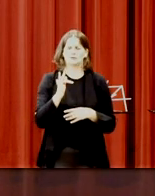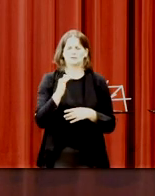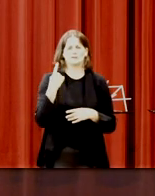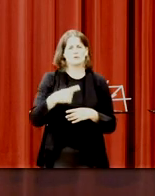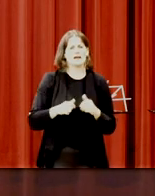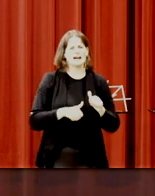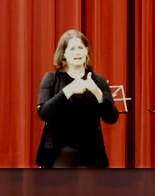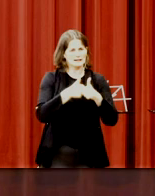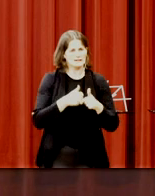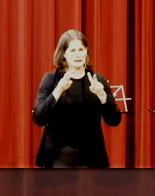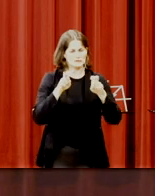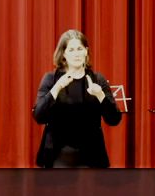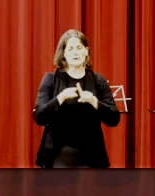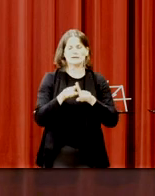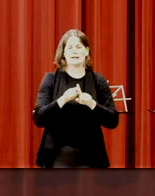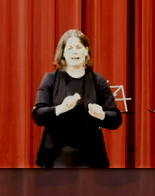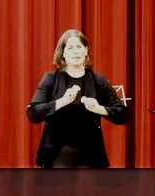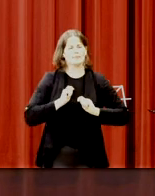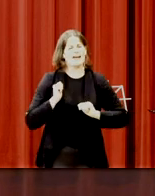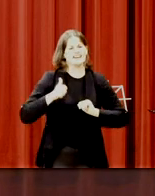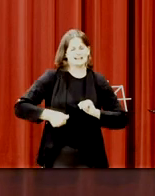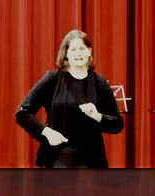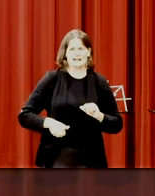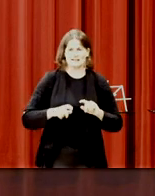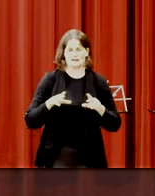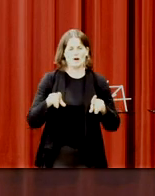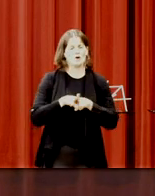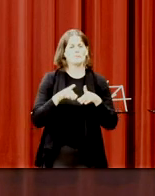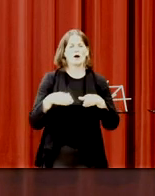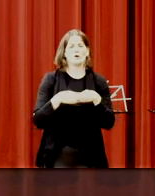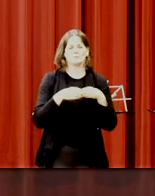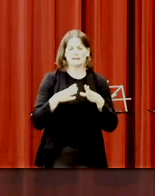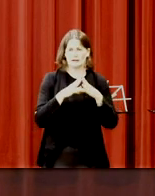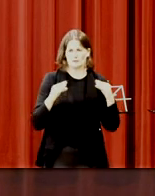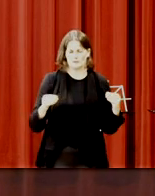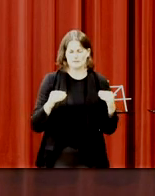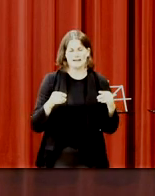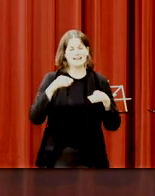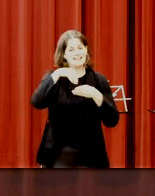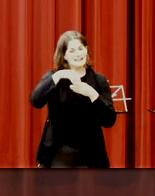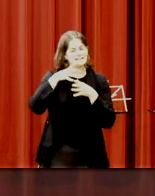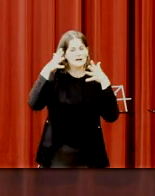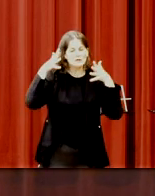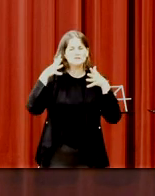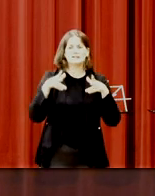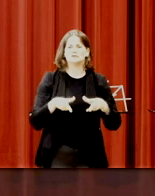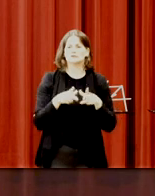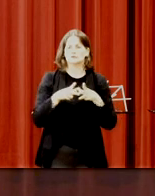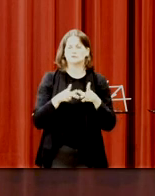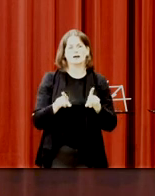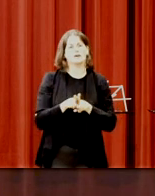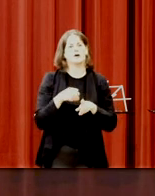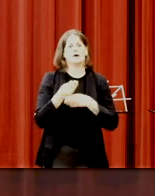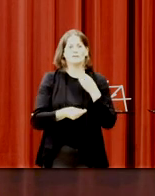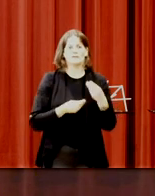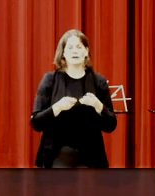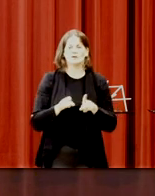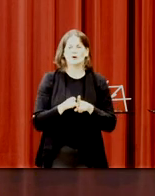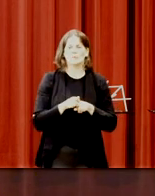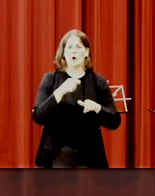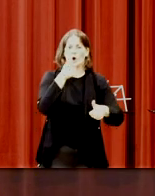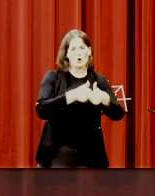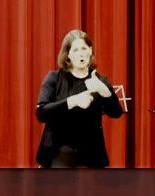exercint aquelles competències que tenim atribuïdes, que traduït vol dir exercint les responsabilitats que tenim